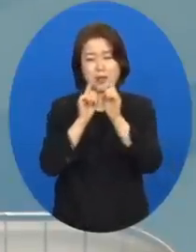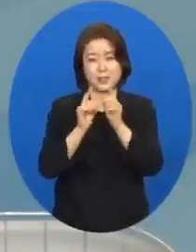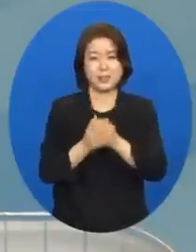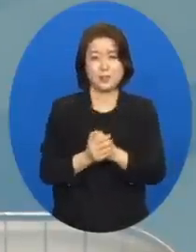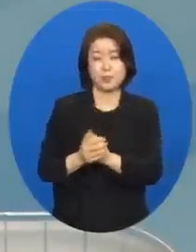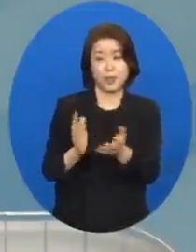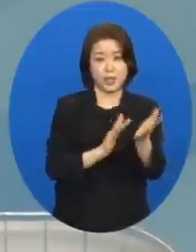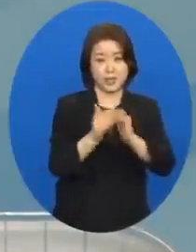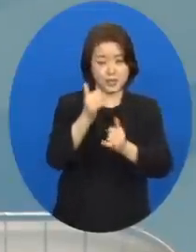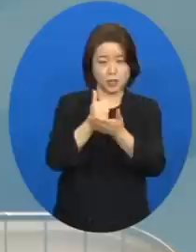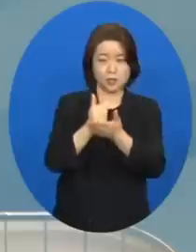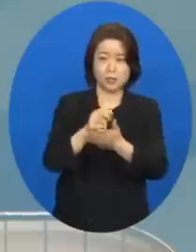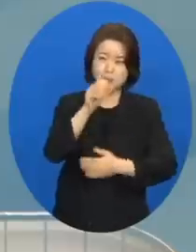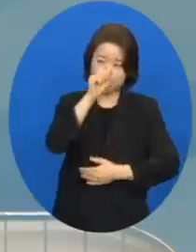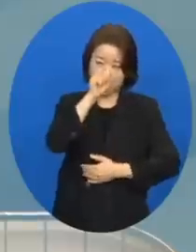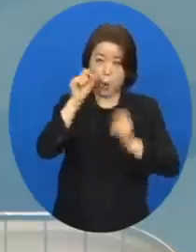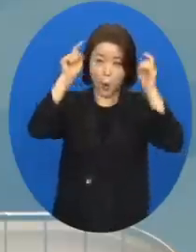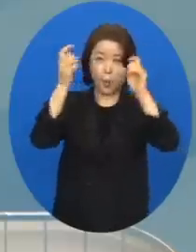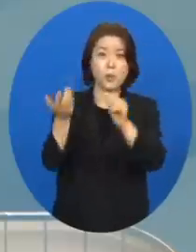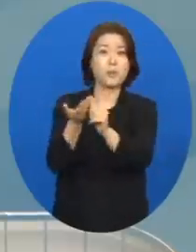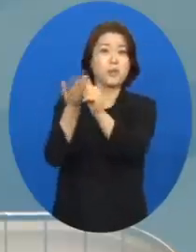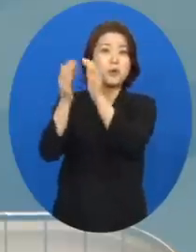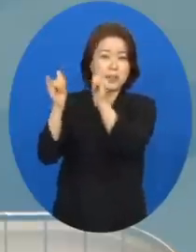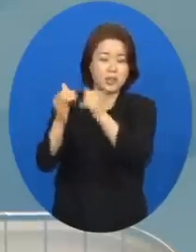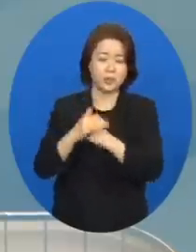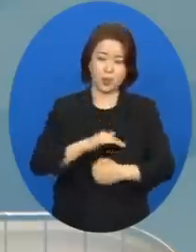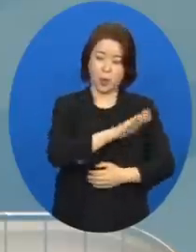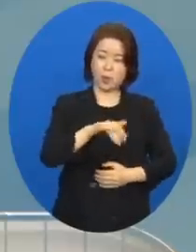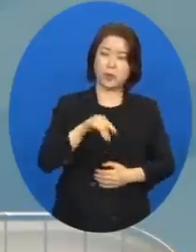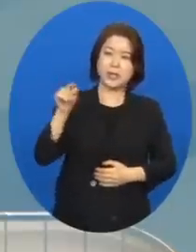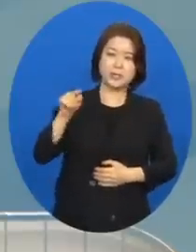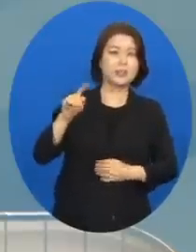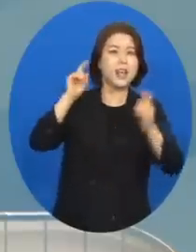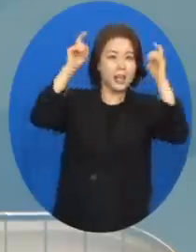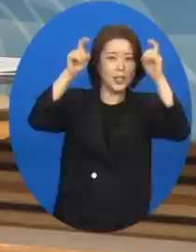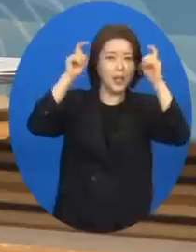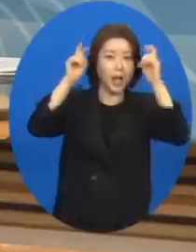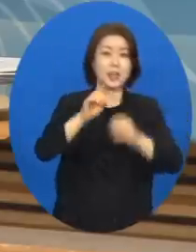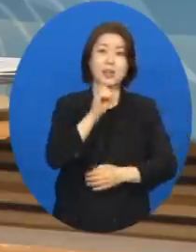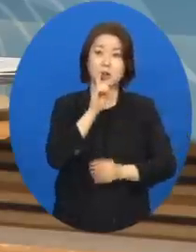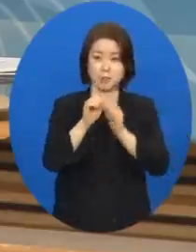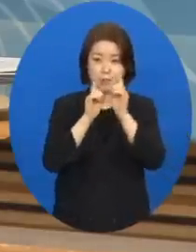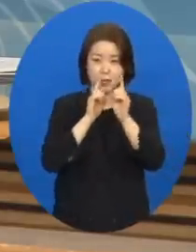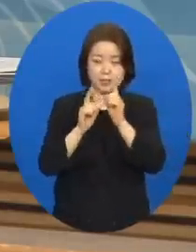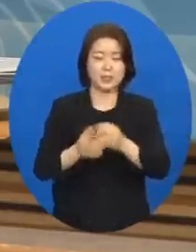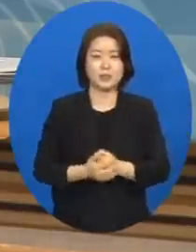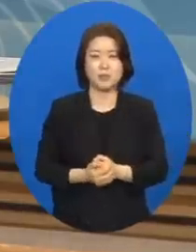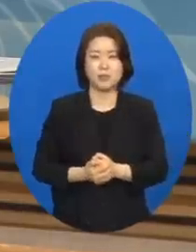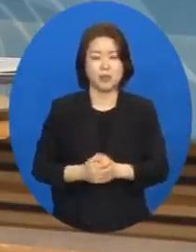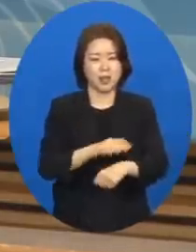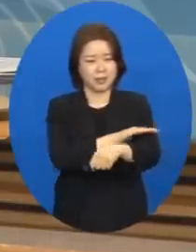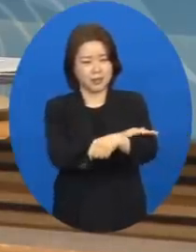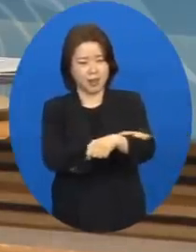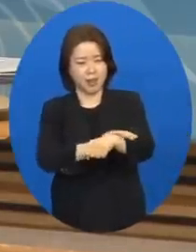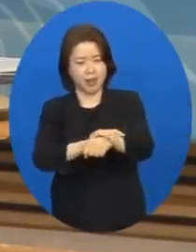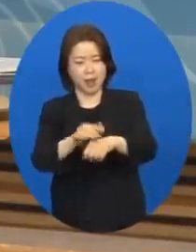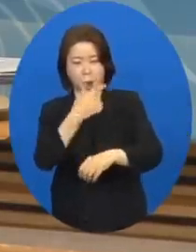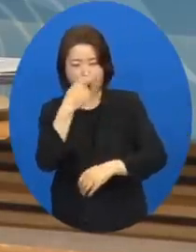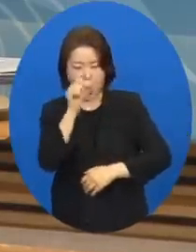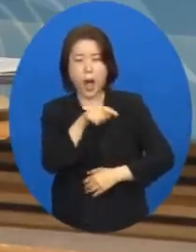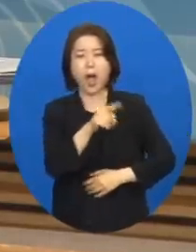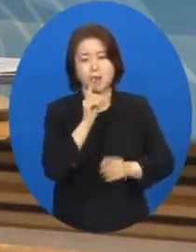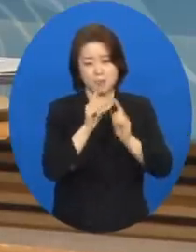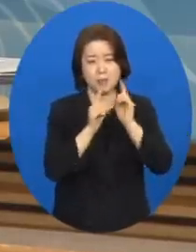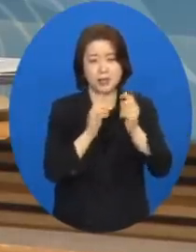예수님은 선한 목자시고 우리는 그의 양이라고 하는 말씀인데 너무나 잘 아는 말씀이기 때문에